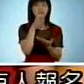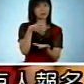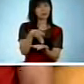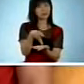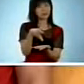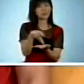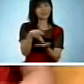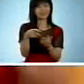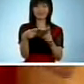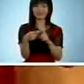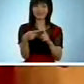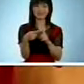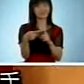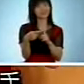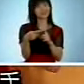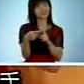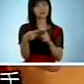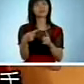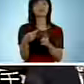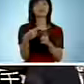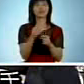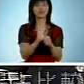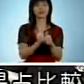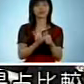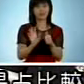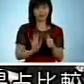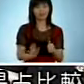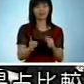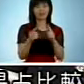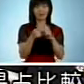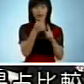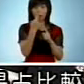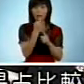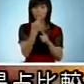名。就是在，因为听障选手毕竟在